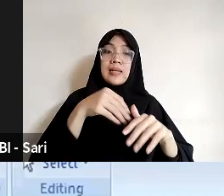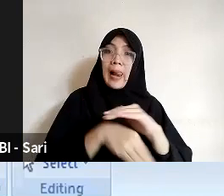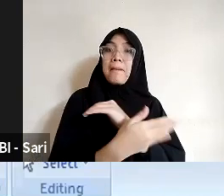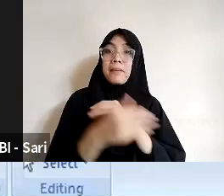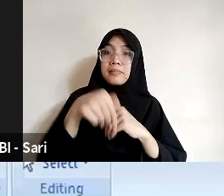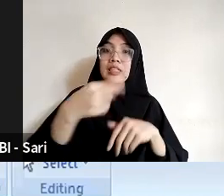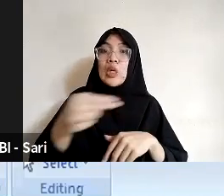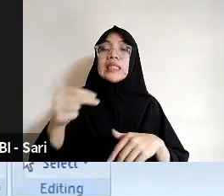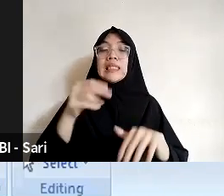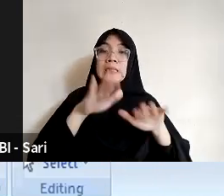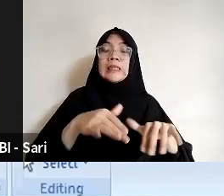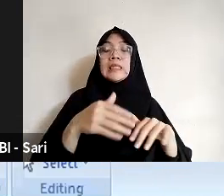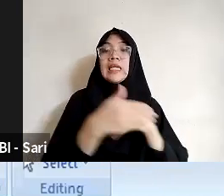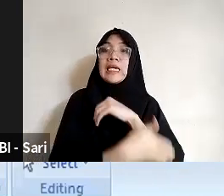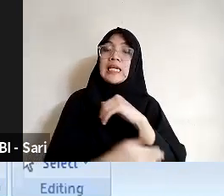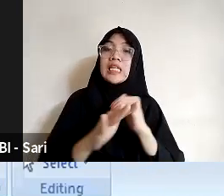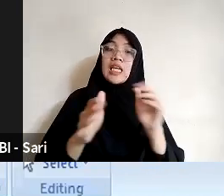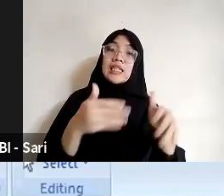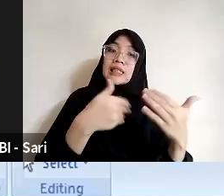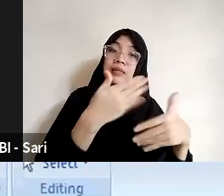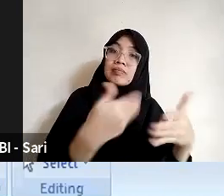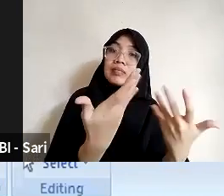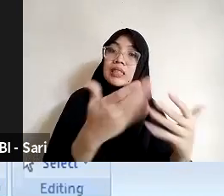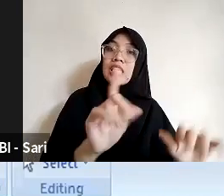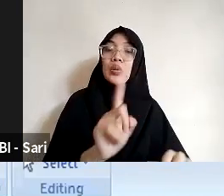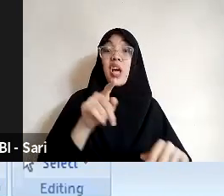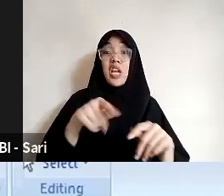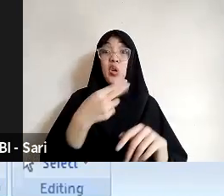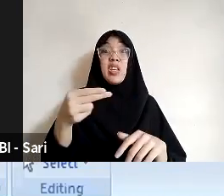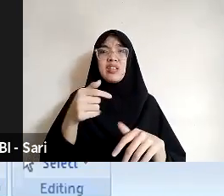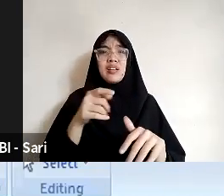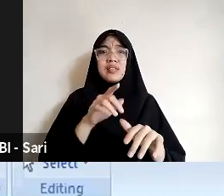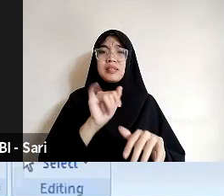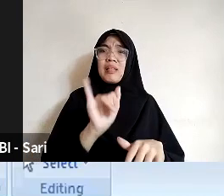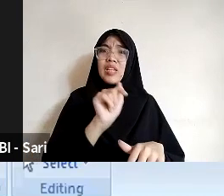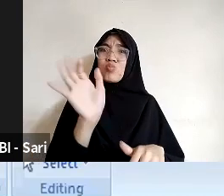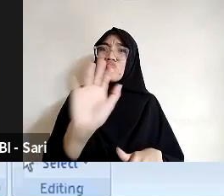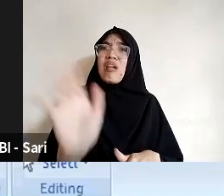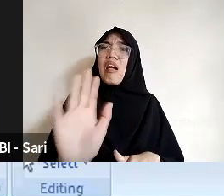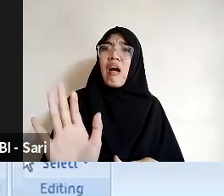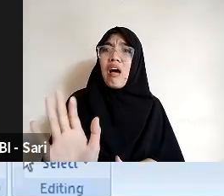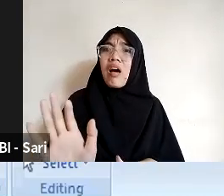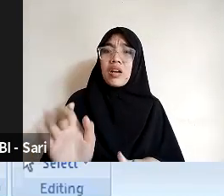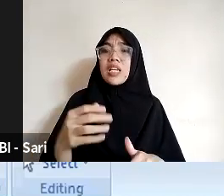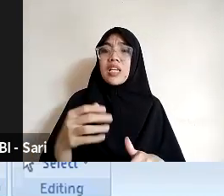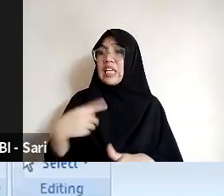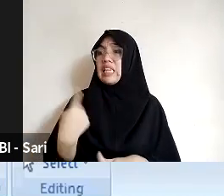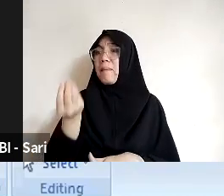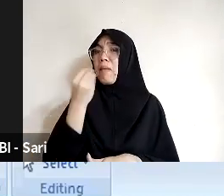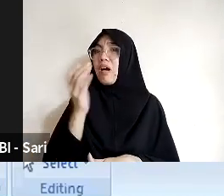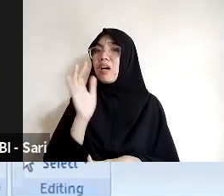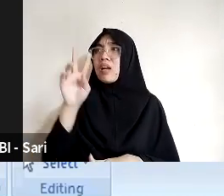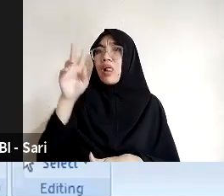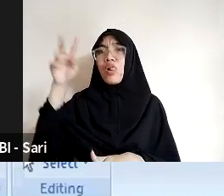justru kemudian bukan itu yang kemudian dikedepankan. Apa yang ada kemudian yang kita konsumsi bukan, tetapi lebih bagaimana upaya